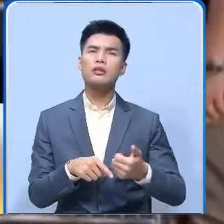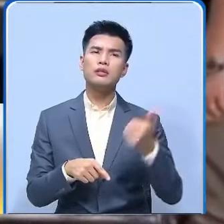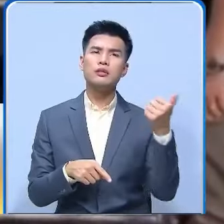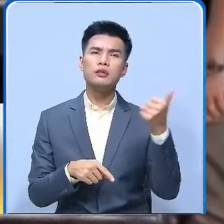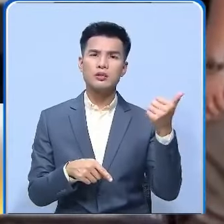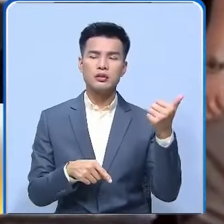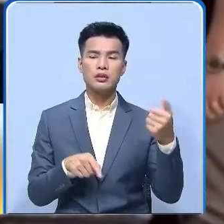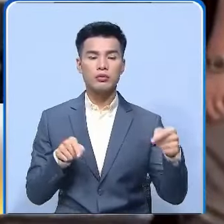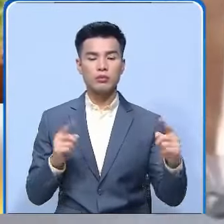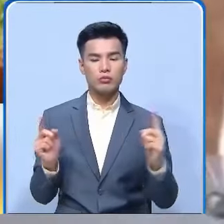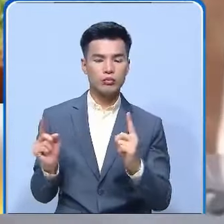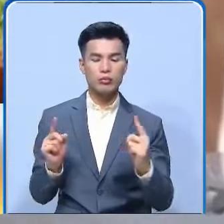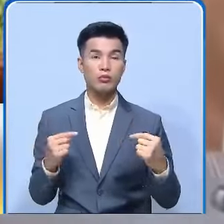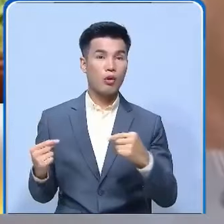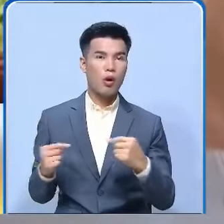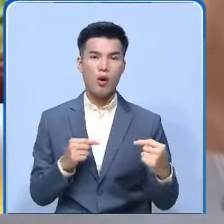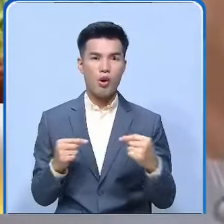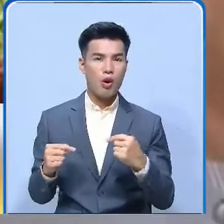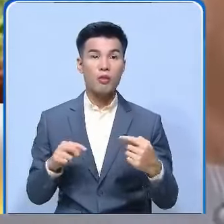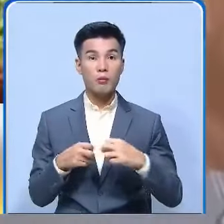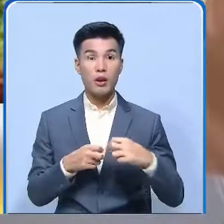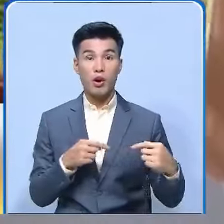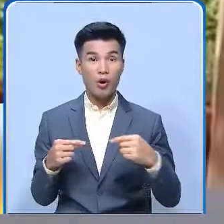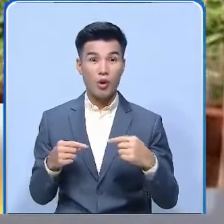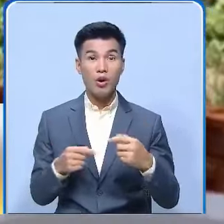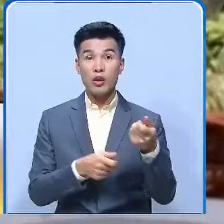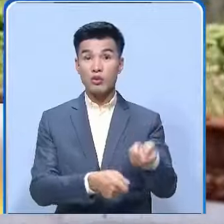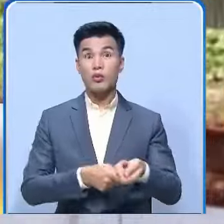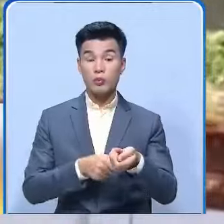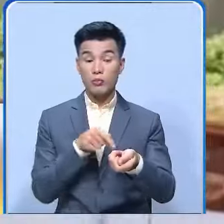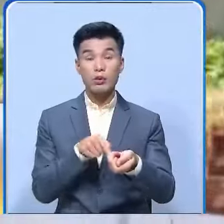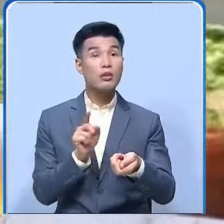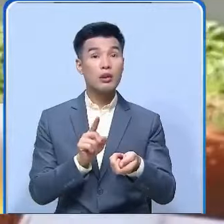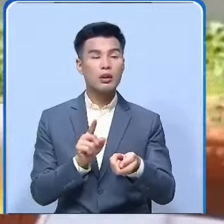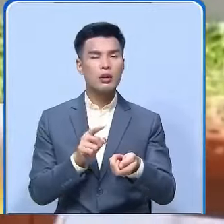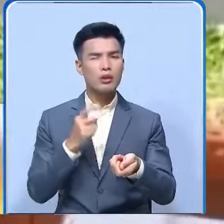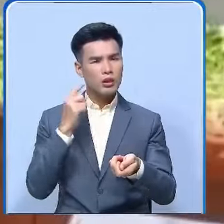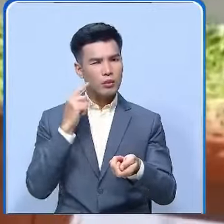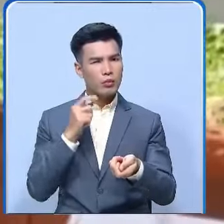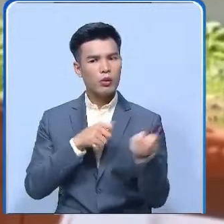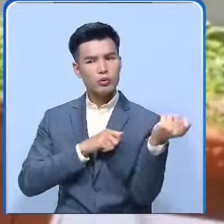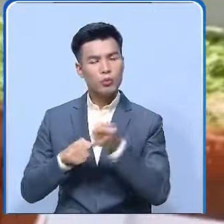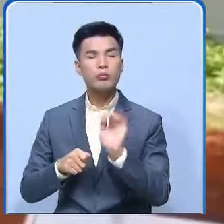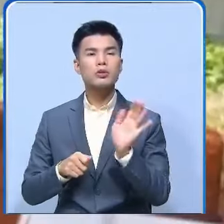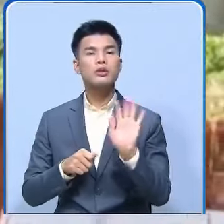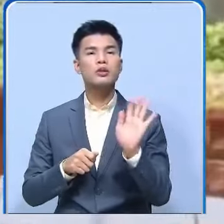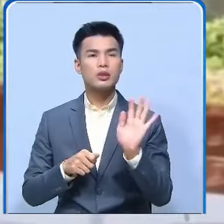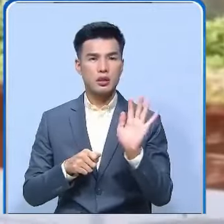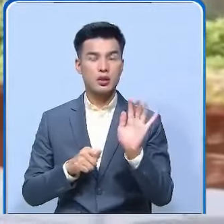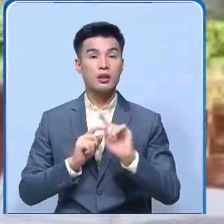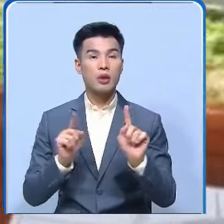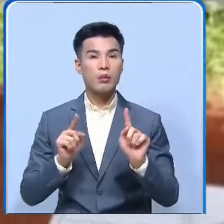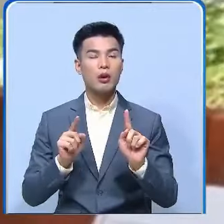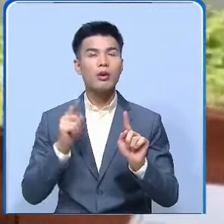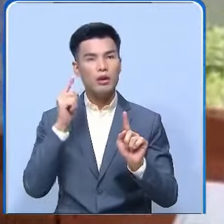จจะมีปัญหาทะเลาะกันมีปากเสียงกันและจอบที่พบในที่เกิดเหตุอะค่ะไม่น่าจะเป็นอาวุธที่คนร้ายใช้ก่อเหตุแต่นายประสิ